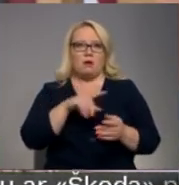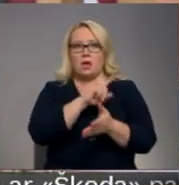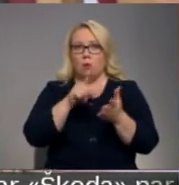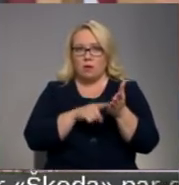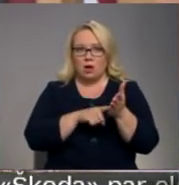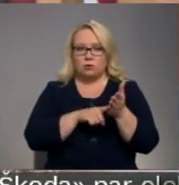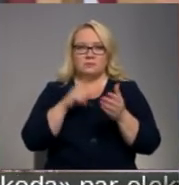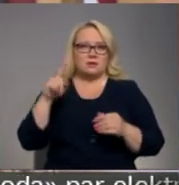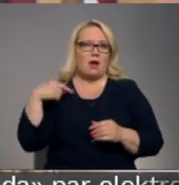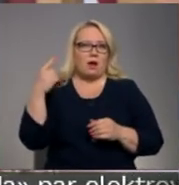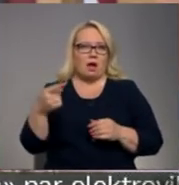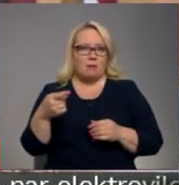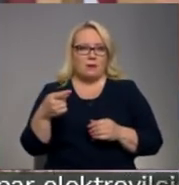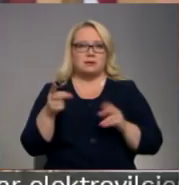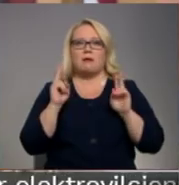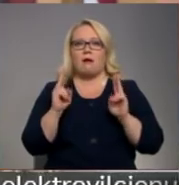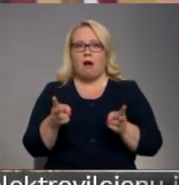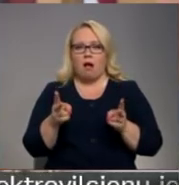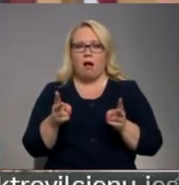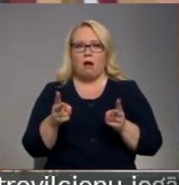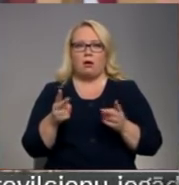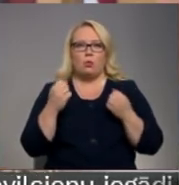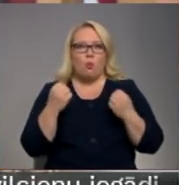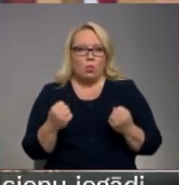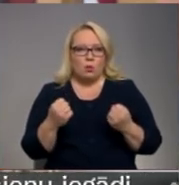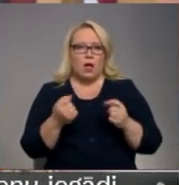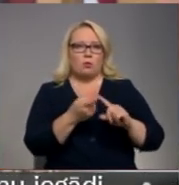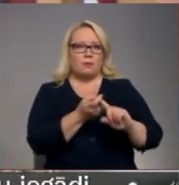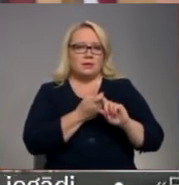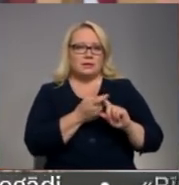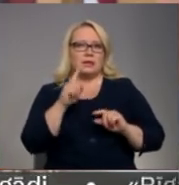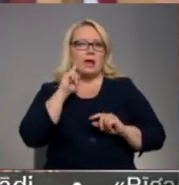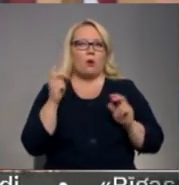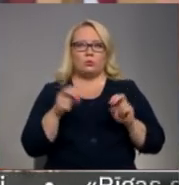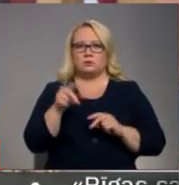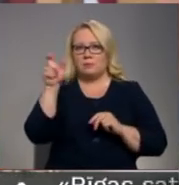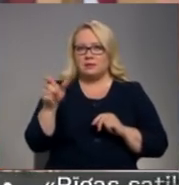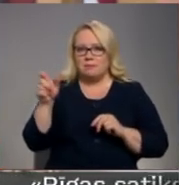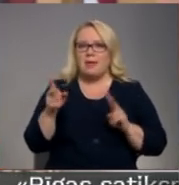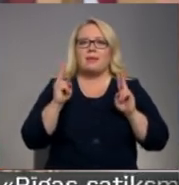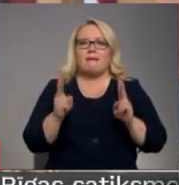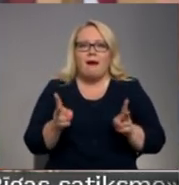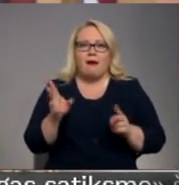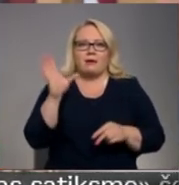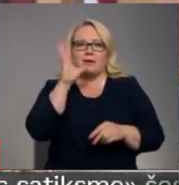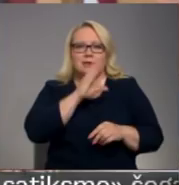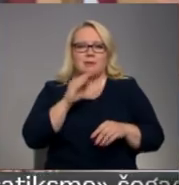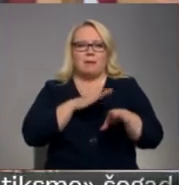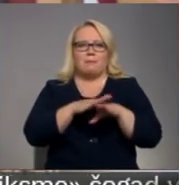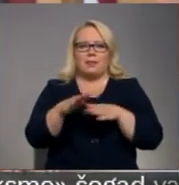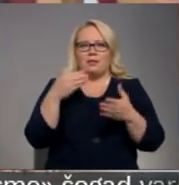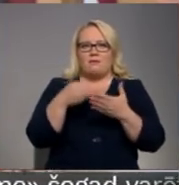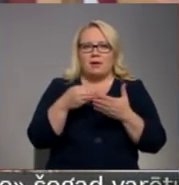ir nākamais nevien kā noturēt un piesaistīt jauno speciālistus, bet kā iespējami